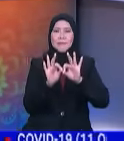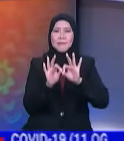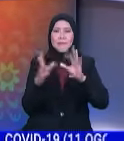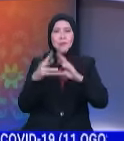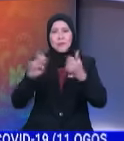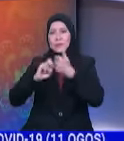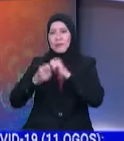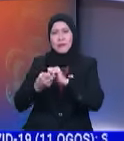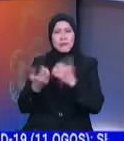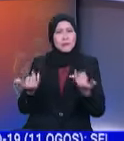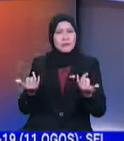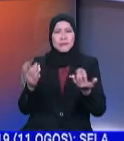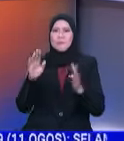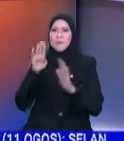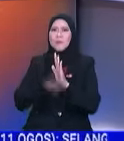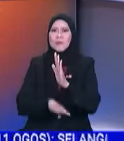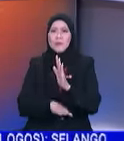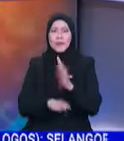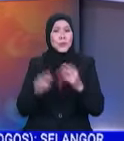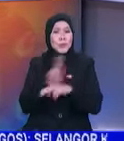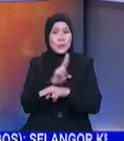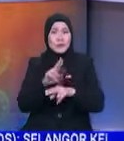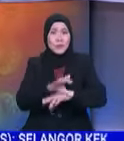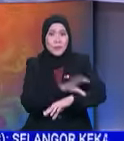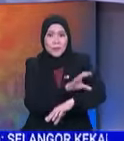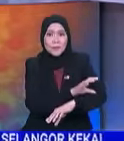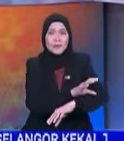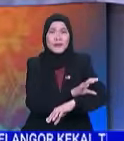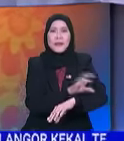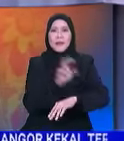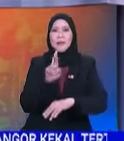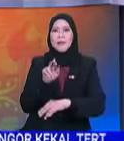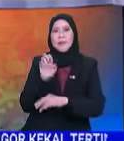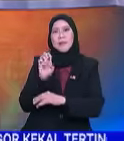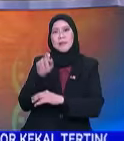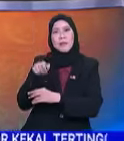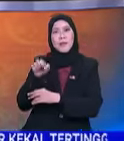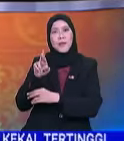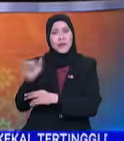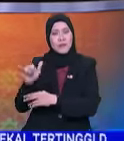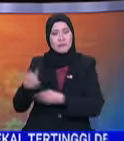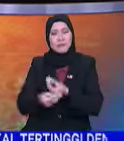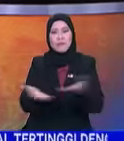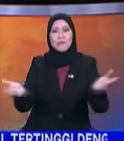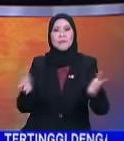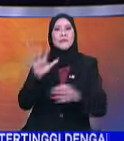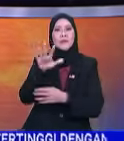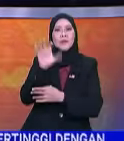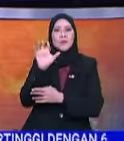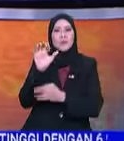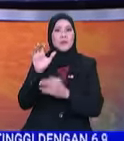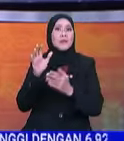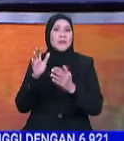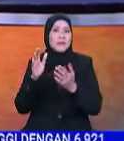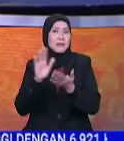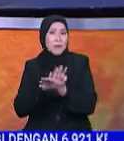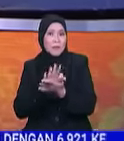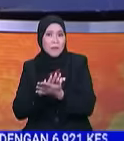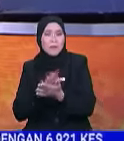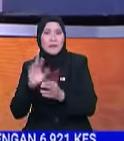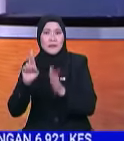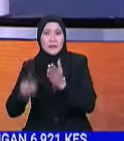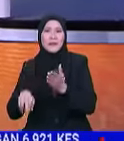Mengatasi permasalahan kurangnya pemilikan bagi medium itu, komputer Raspberry Pi diberikan kepada lebih 500 sekolah rendah di